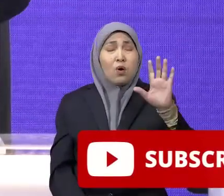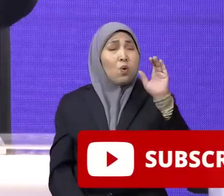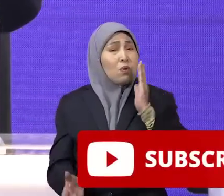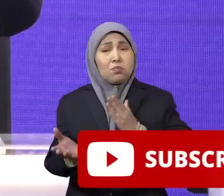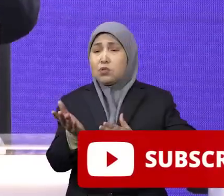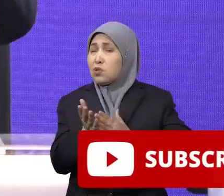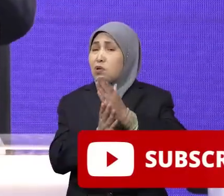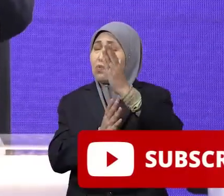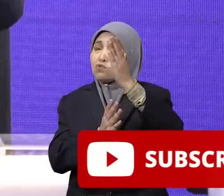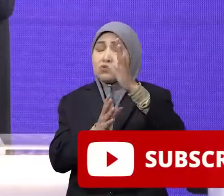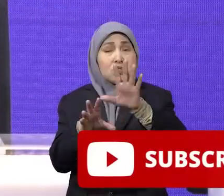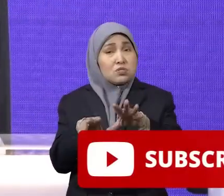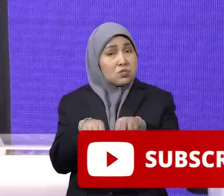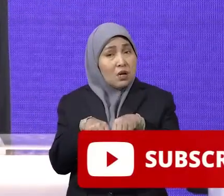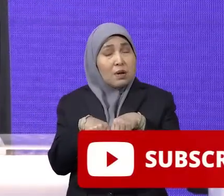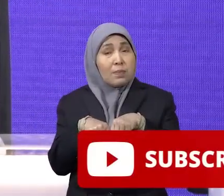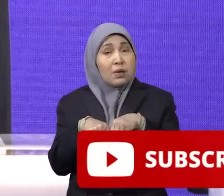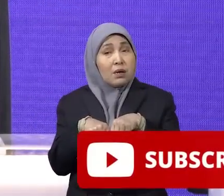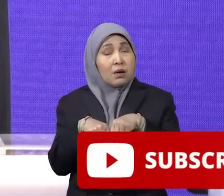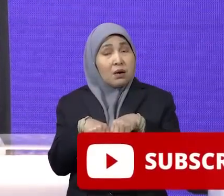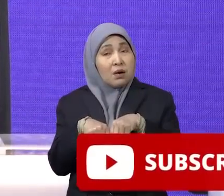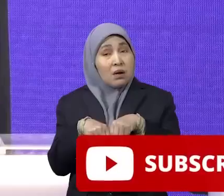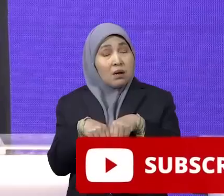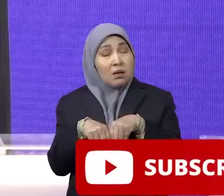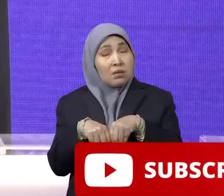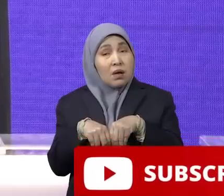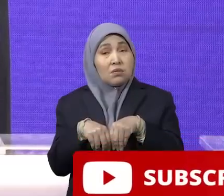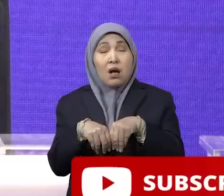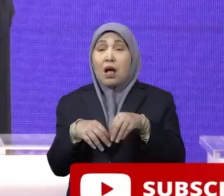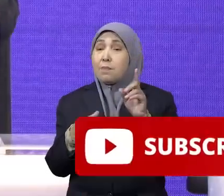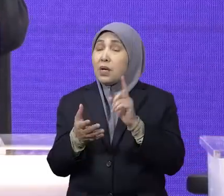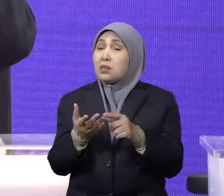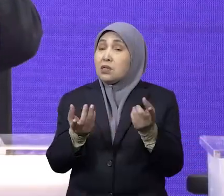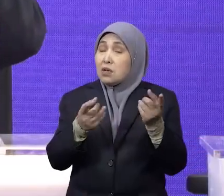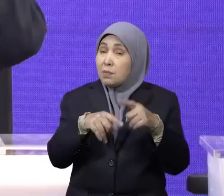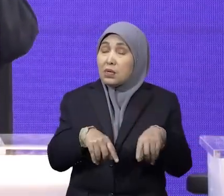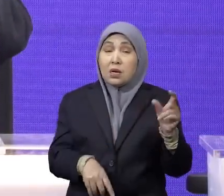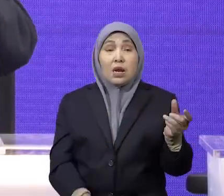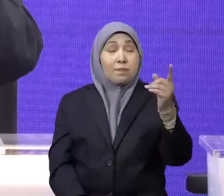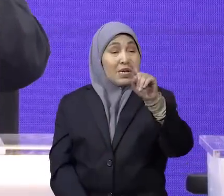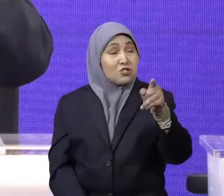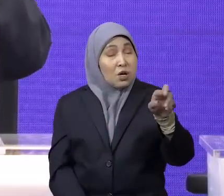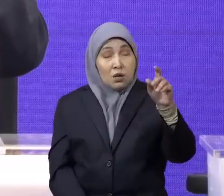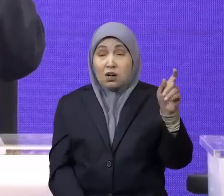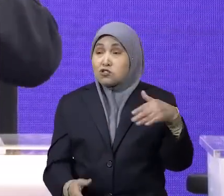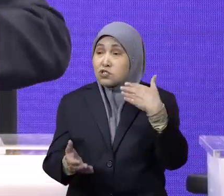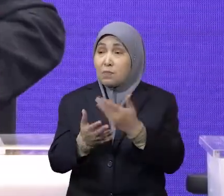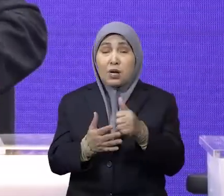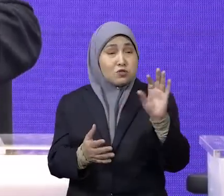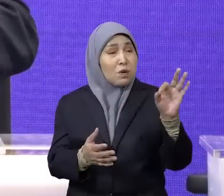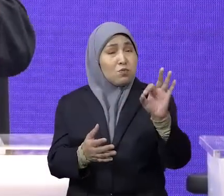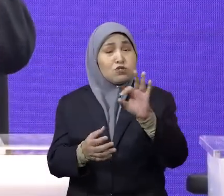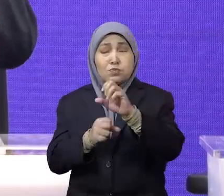Allah Ta'ala terus perkenankan. Sedangkan insiden Nabi Zakaria ni agak luar biasa kerana ada yang kata sampai 99